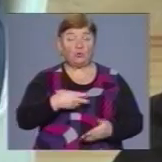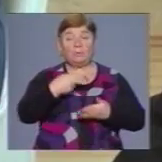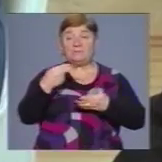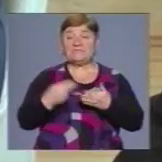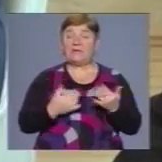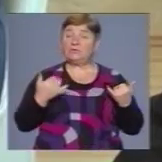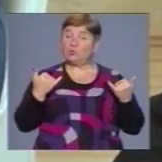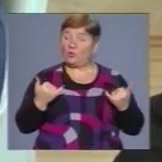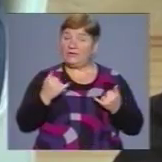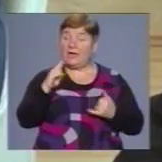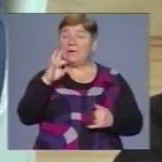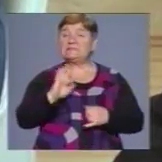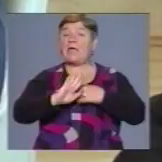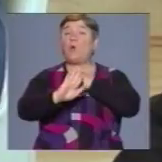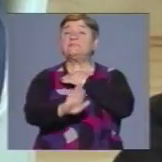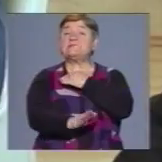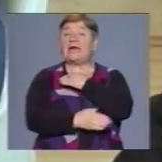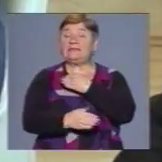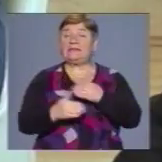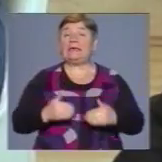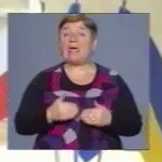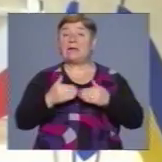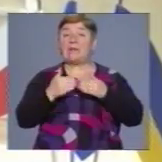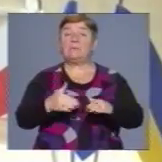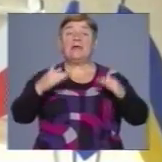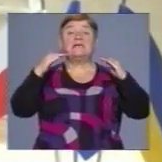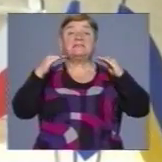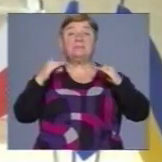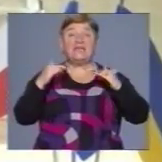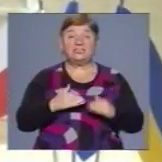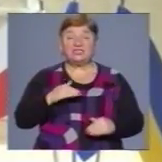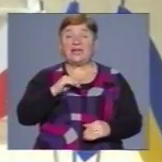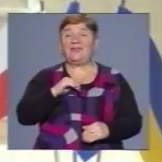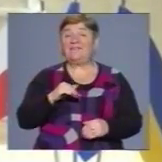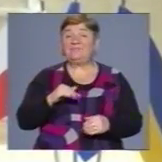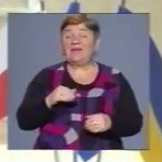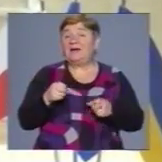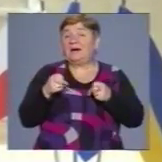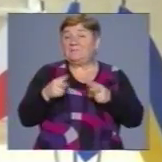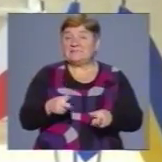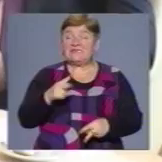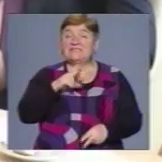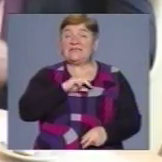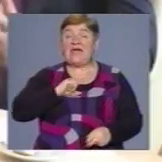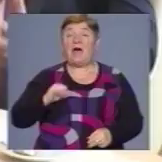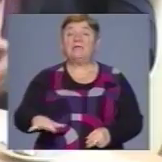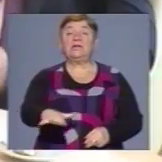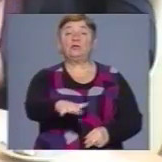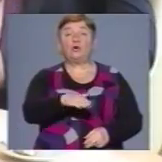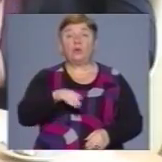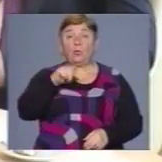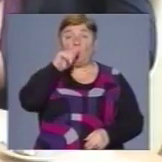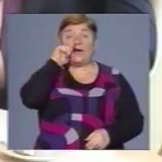облдержадміністрації. Це останній етап в реалізації проекту «Зменшення ризику епідемії туберкульозу на прикордонних територіях України і